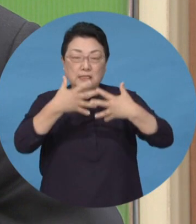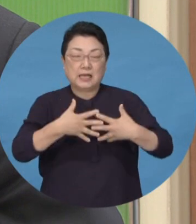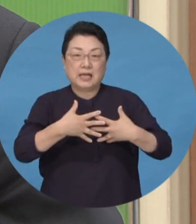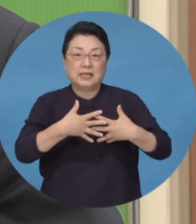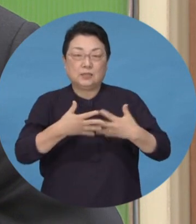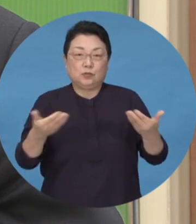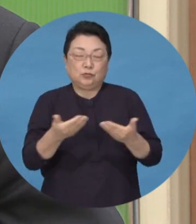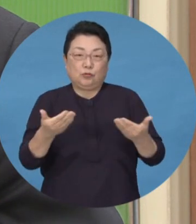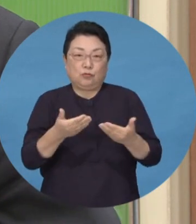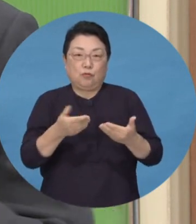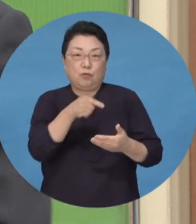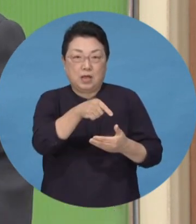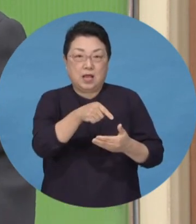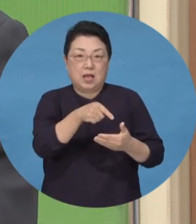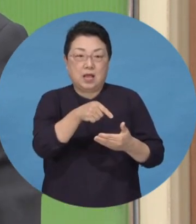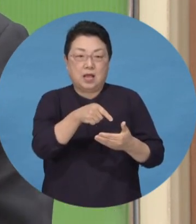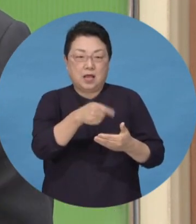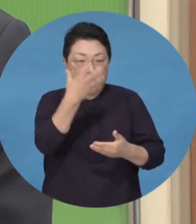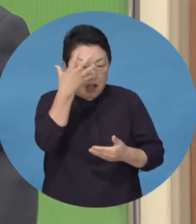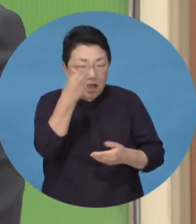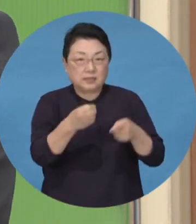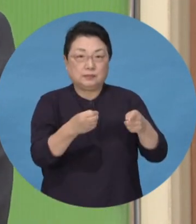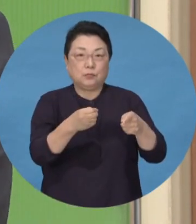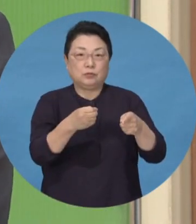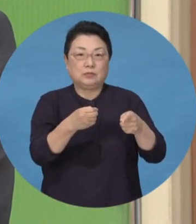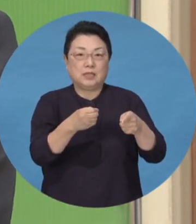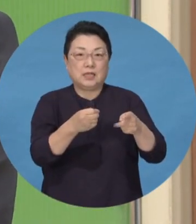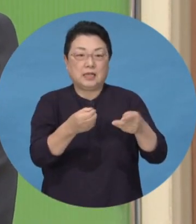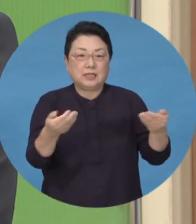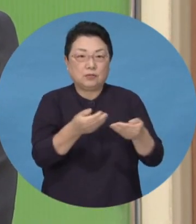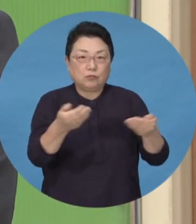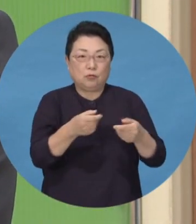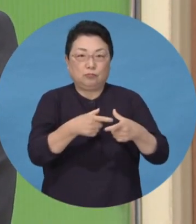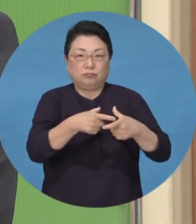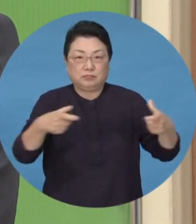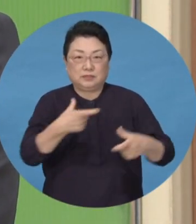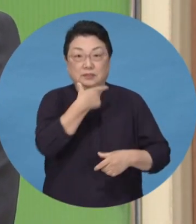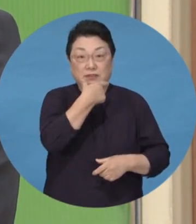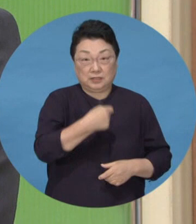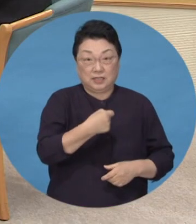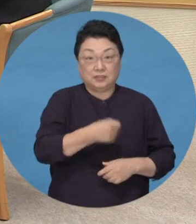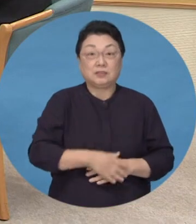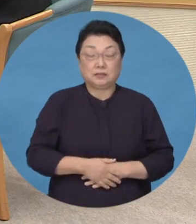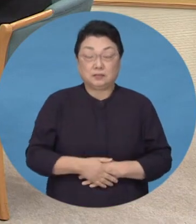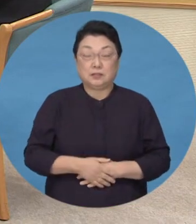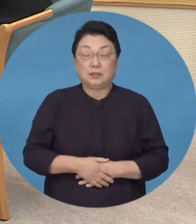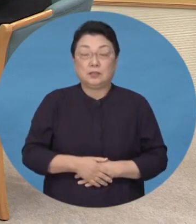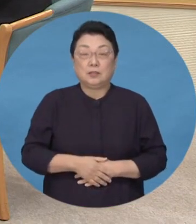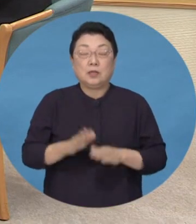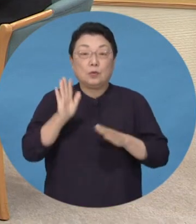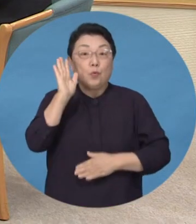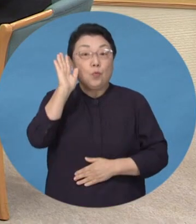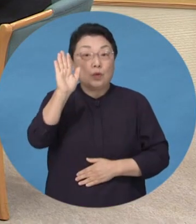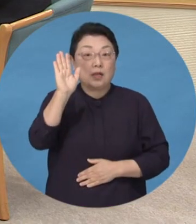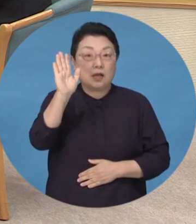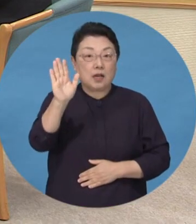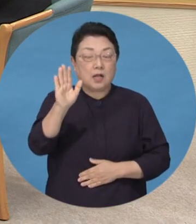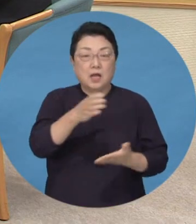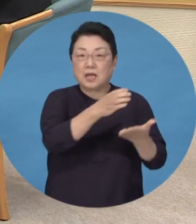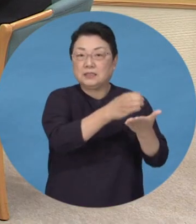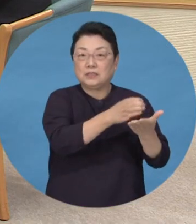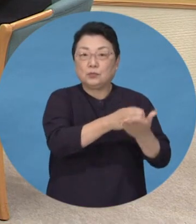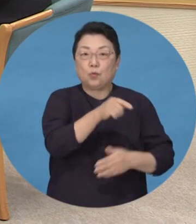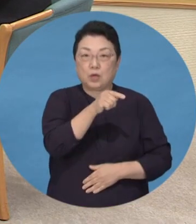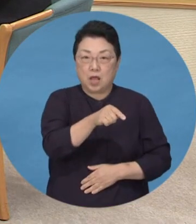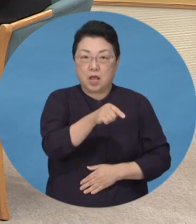工業の皆さんが関心を持ってそこに参入できるようにしていきたいと思ってますでもうすでにあのこれからあの静岡